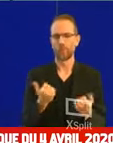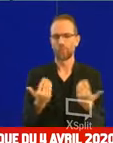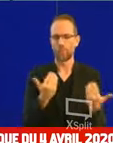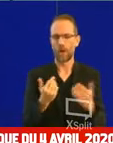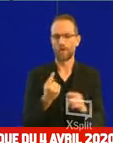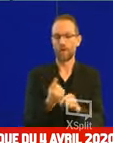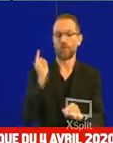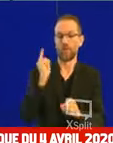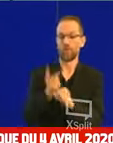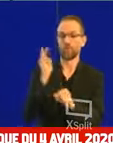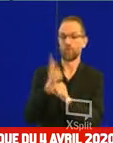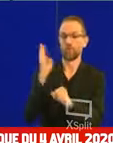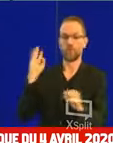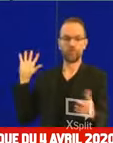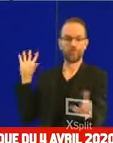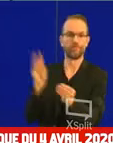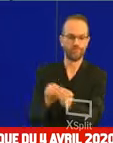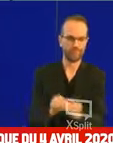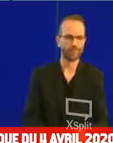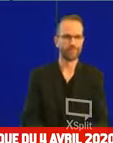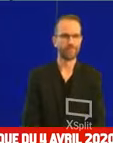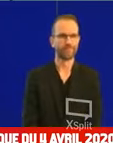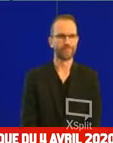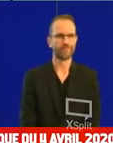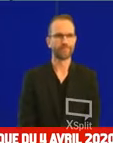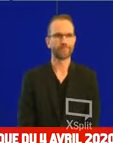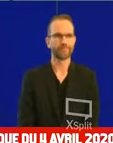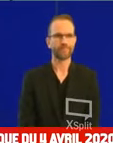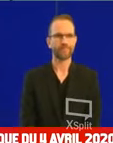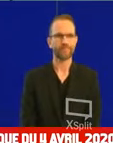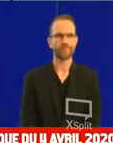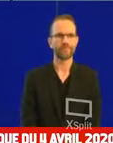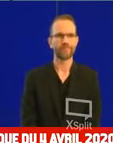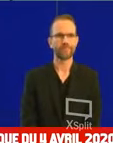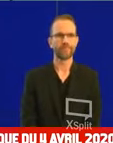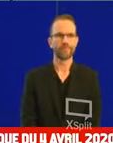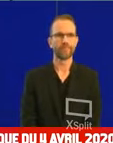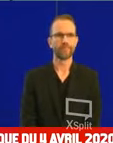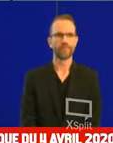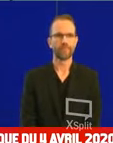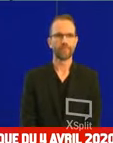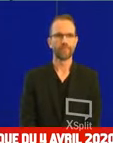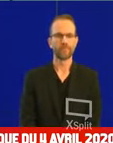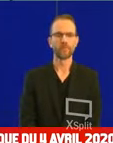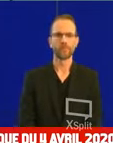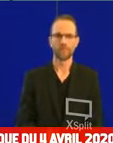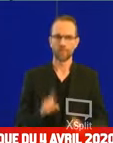comprendre un peu mieux la façon dont nous moniteurs ont l'évolution de cette épidémie